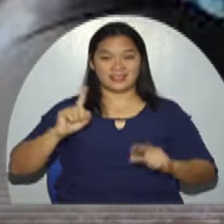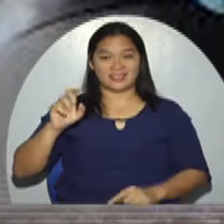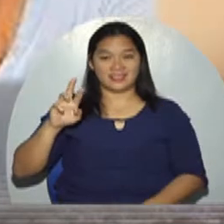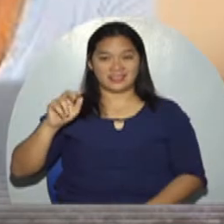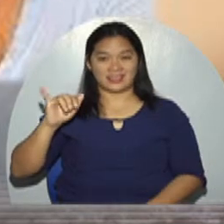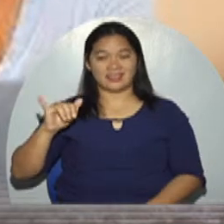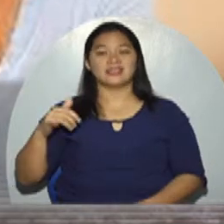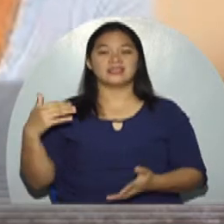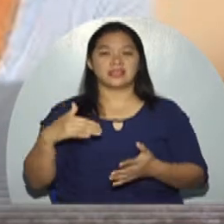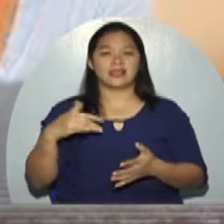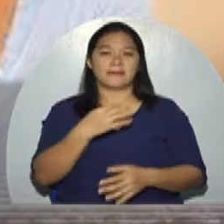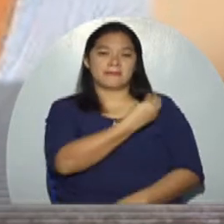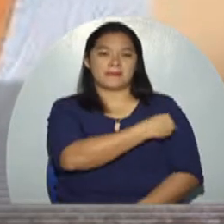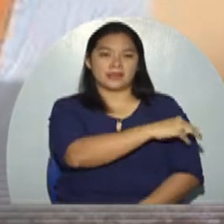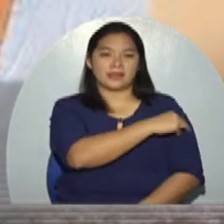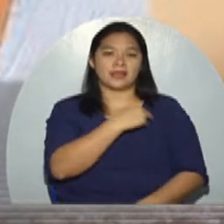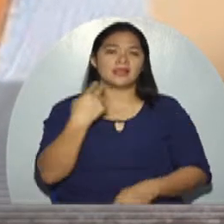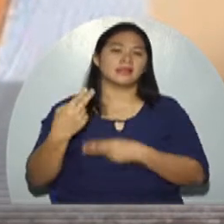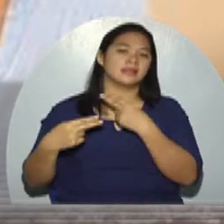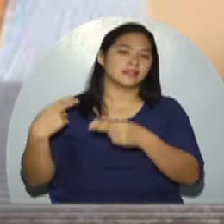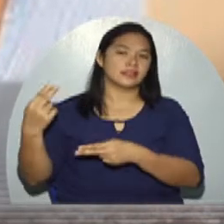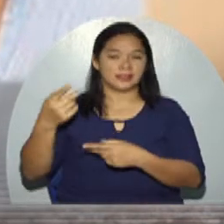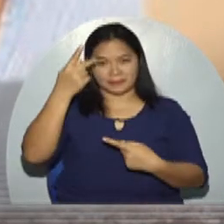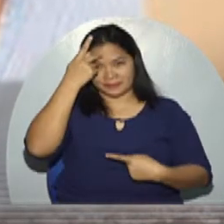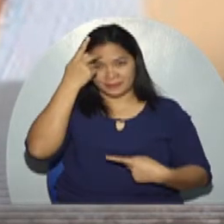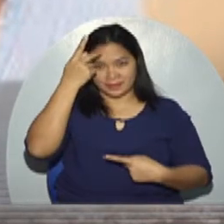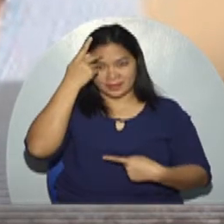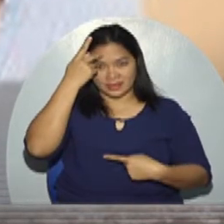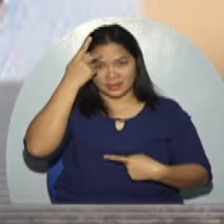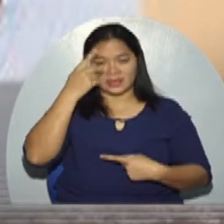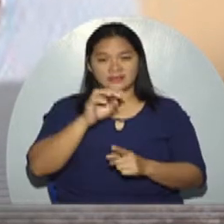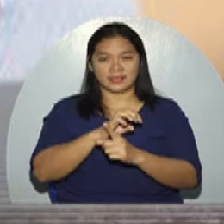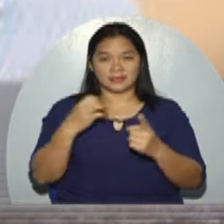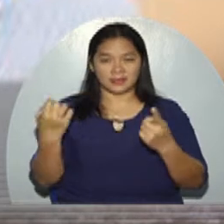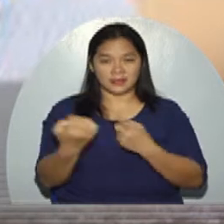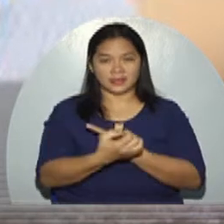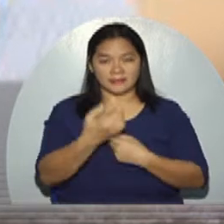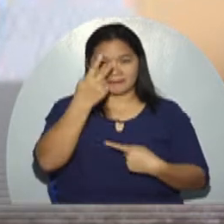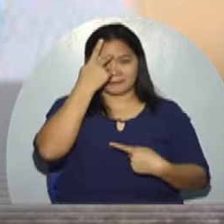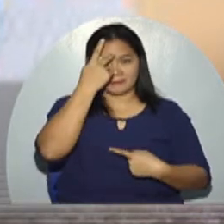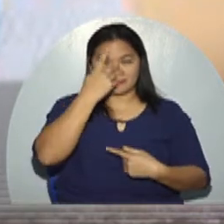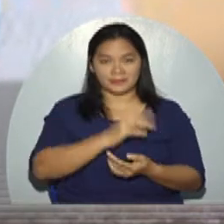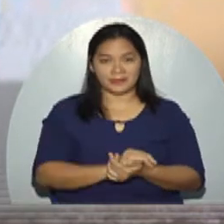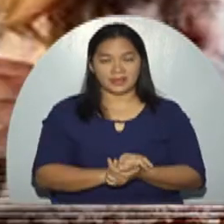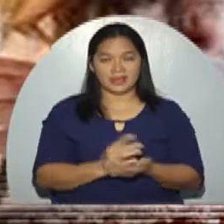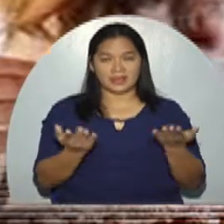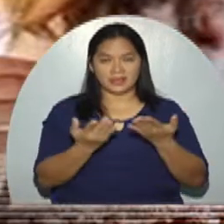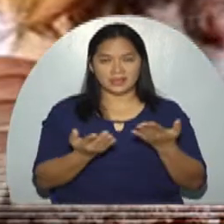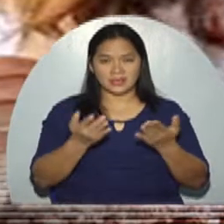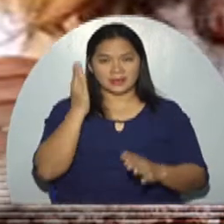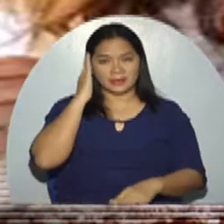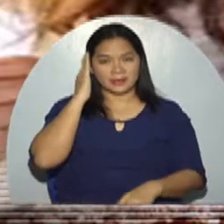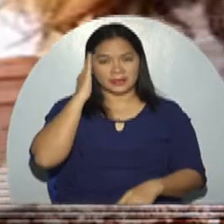dibdib, pinag-aaralan ang medical history ng pasyente at ang kapaligiran ng pasyente.